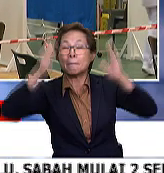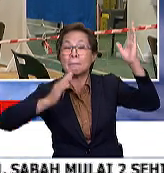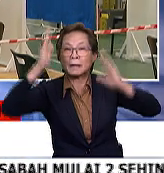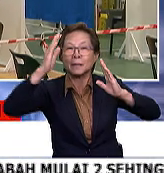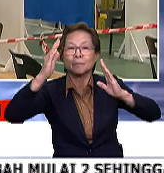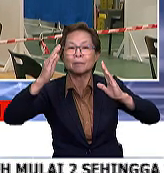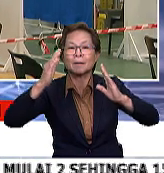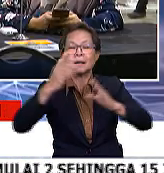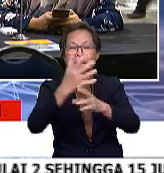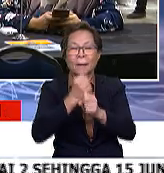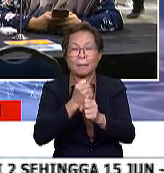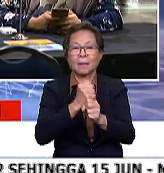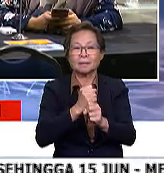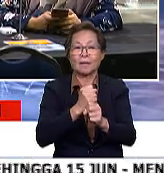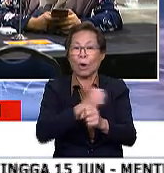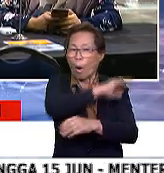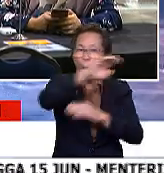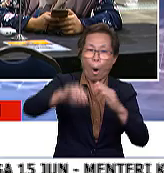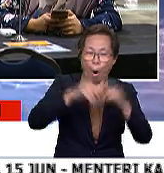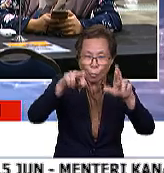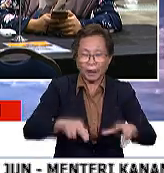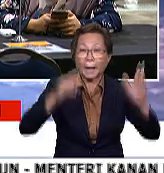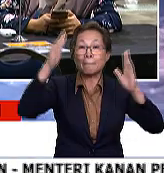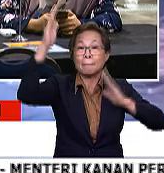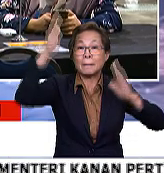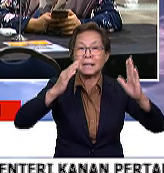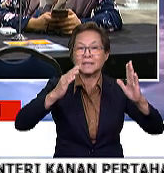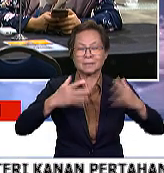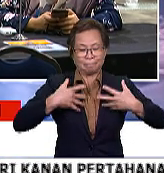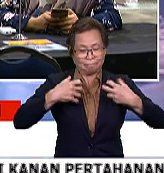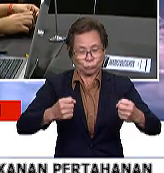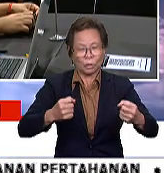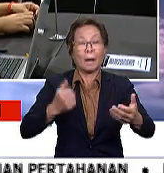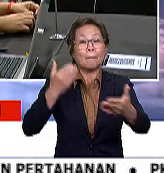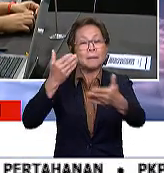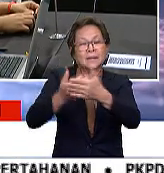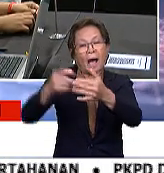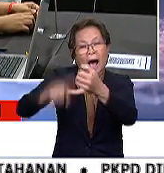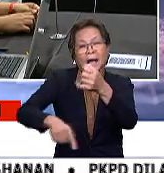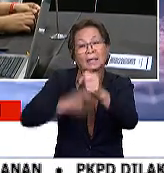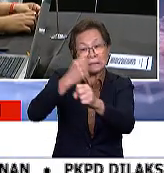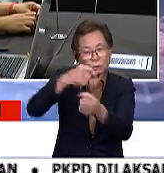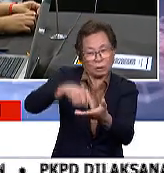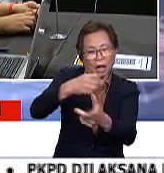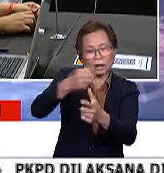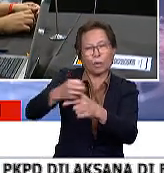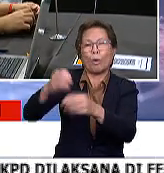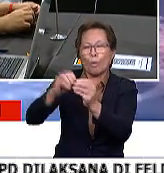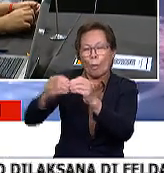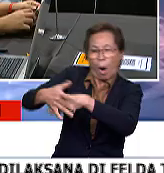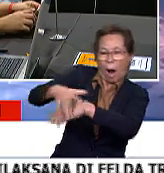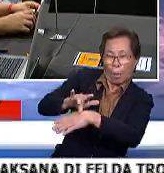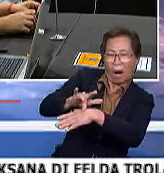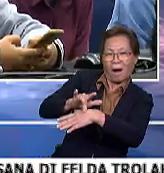mencapai imrithi kelompok menjelang akhir tahun ini ataupun lebih awal lagi